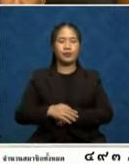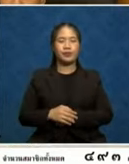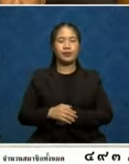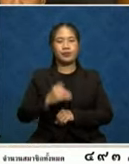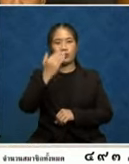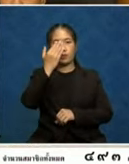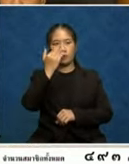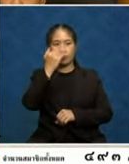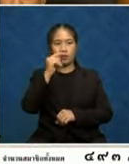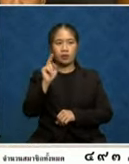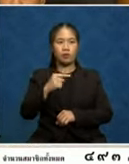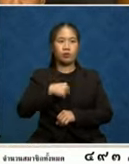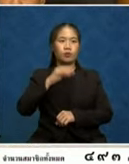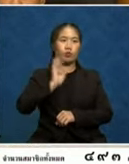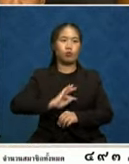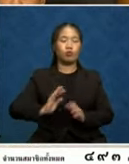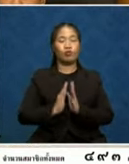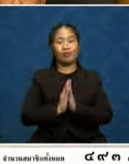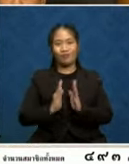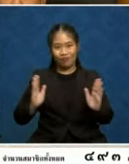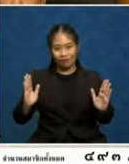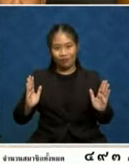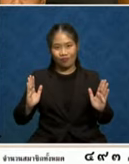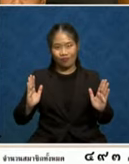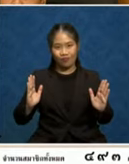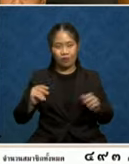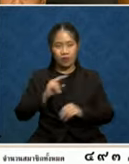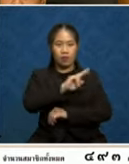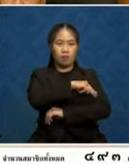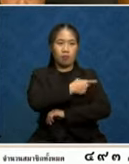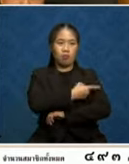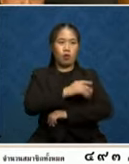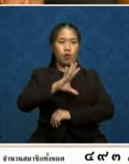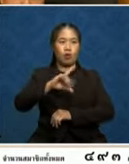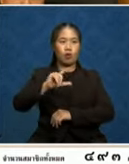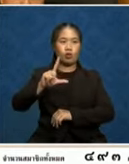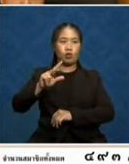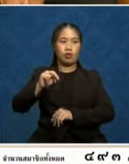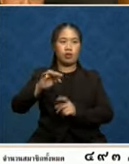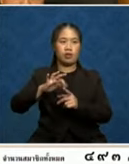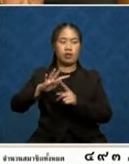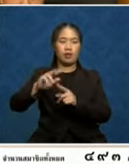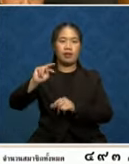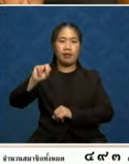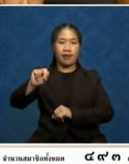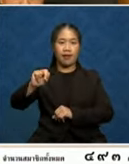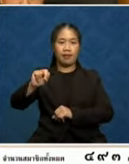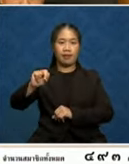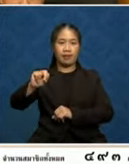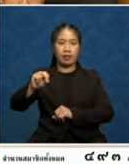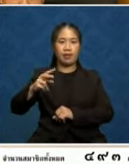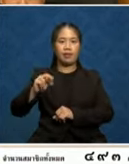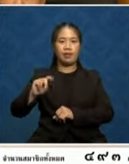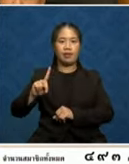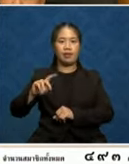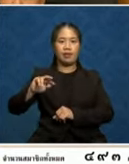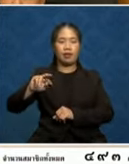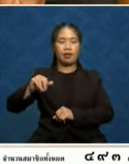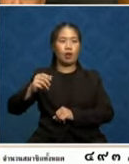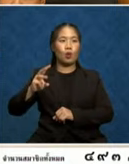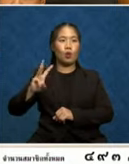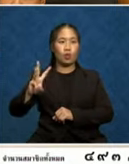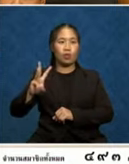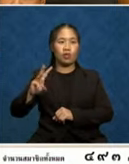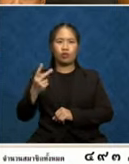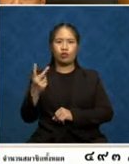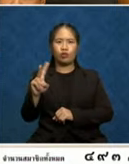ฉ้องขอขอบคุณท่านหมอชนน่าน และท่นาวุบัวประทุซึ่งทั้งความหวง